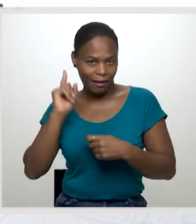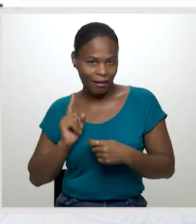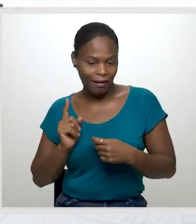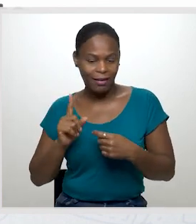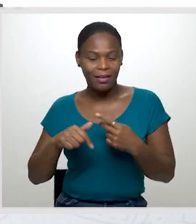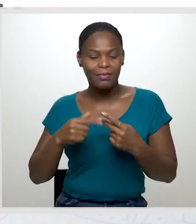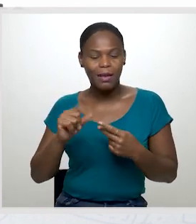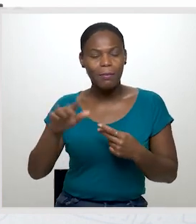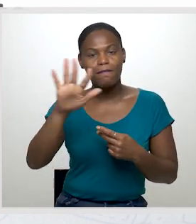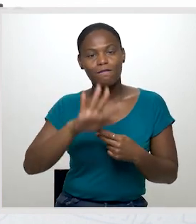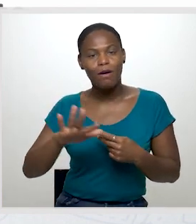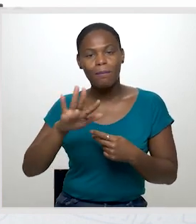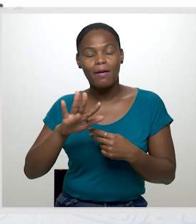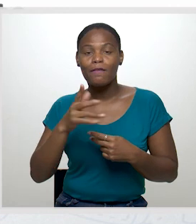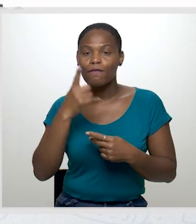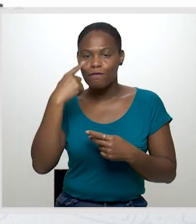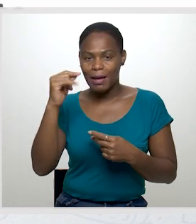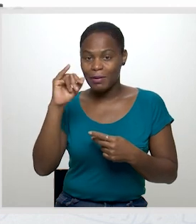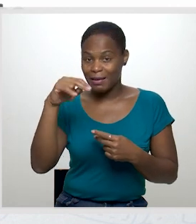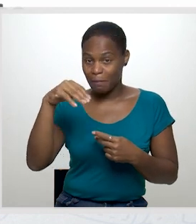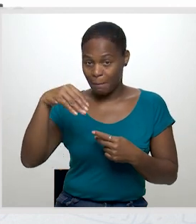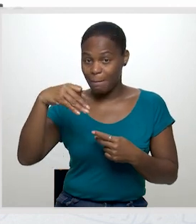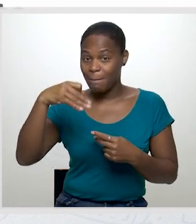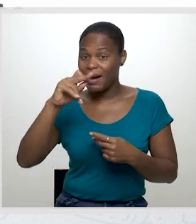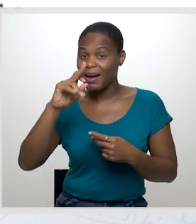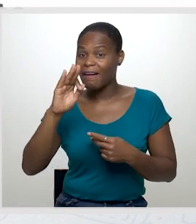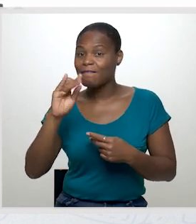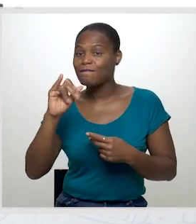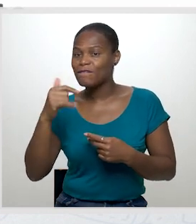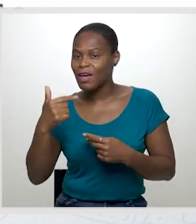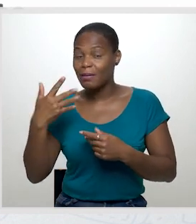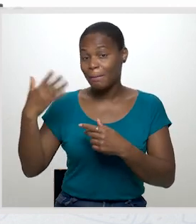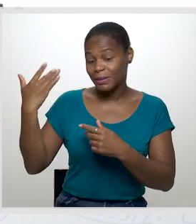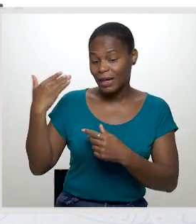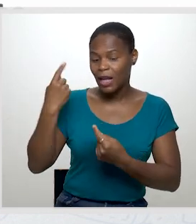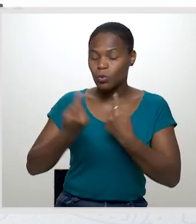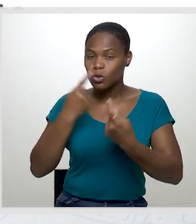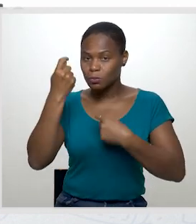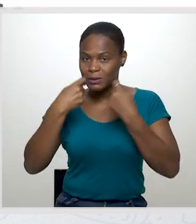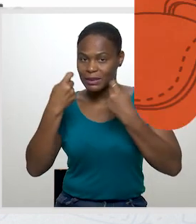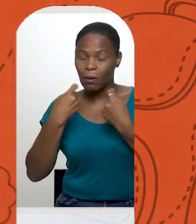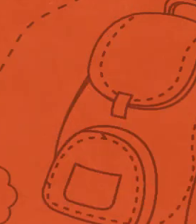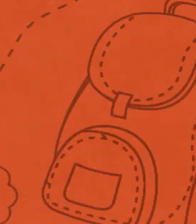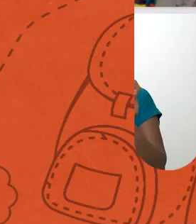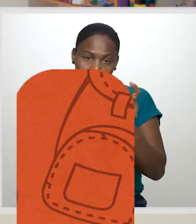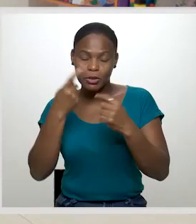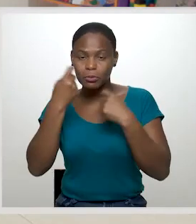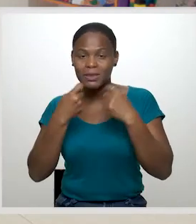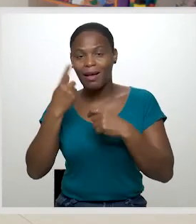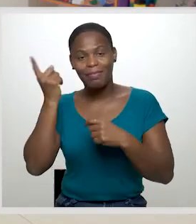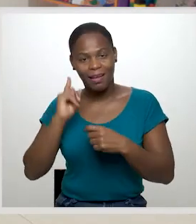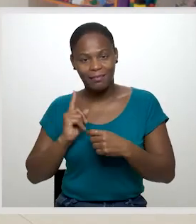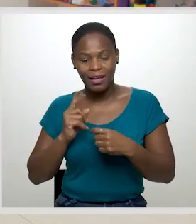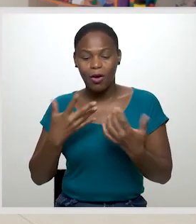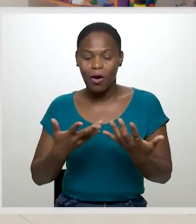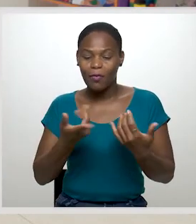date, la formation de l'imparfait et quelques expressions exprimant la date. Nous sommes arrivés